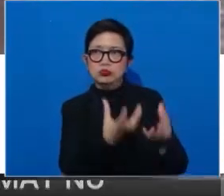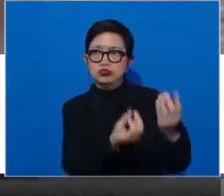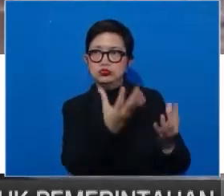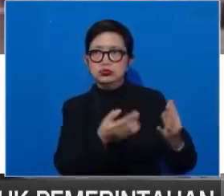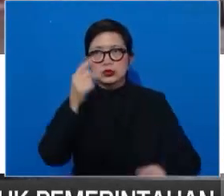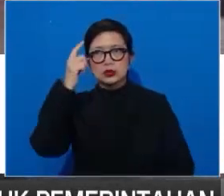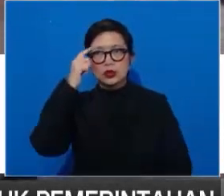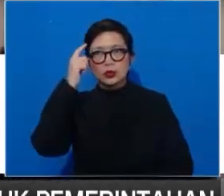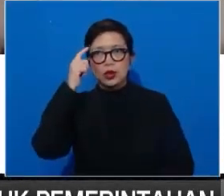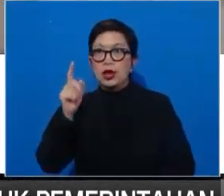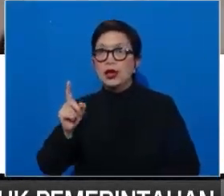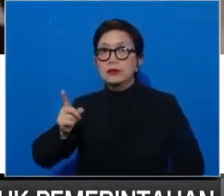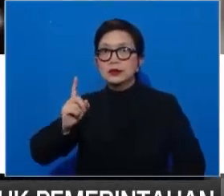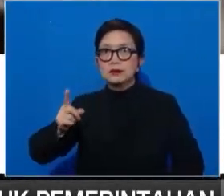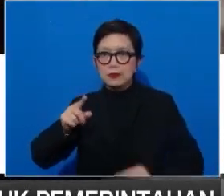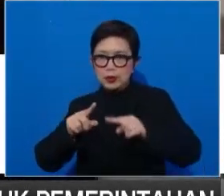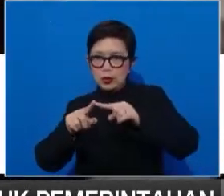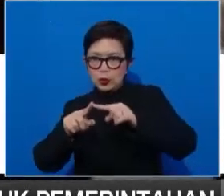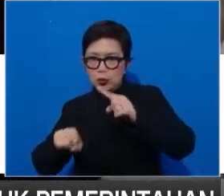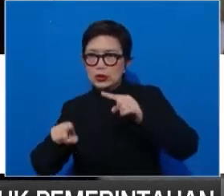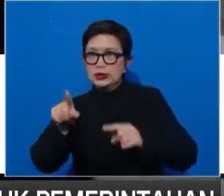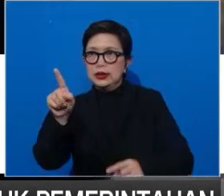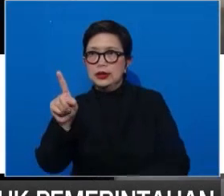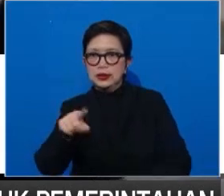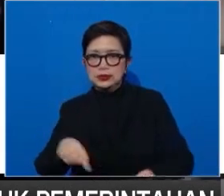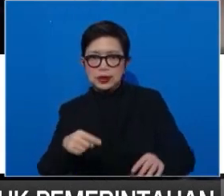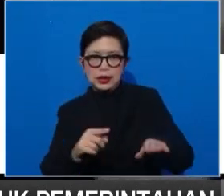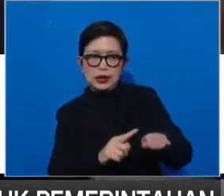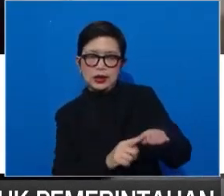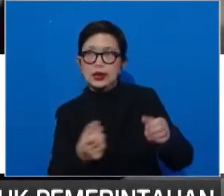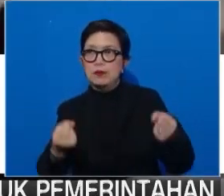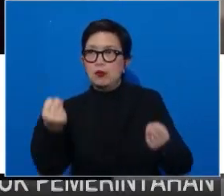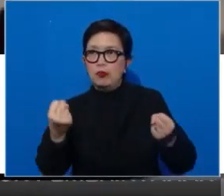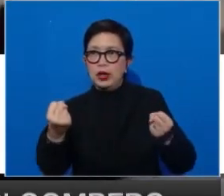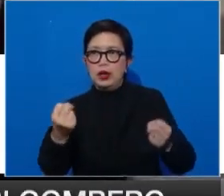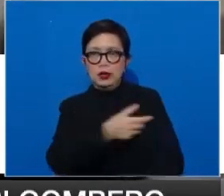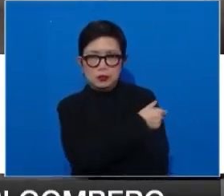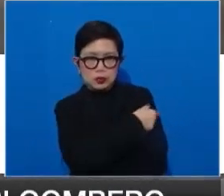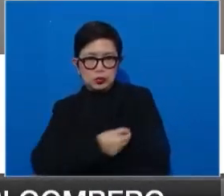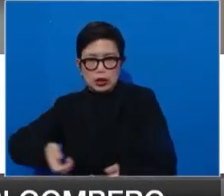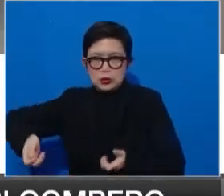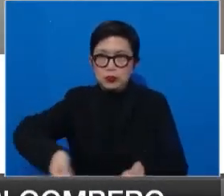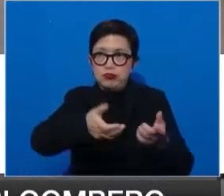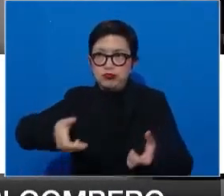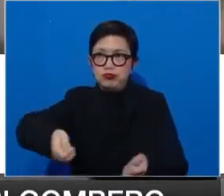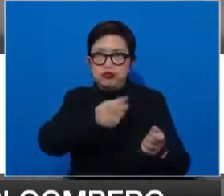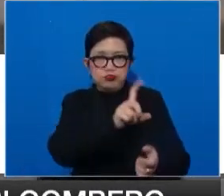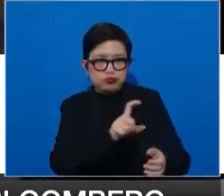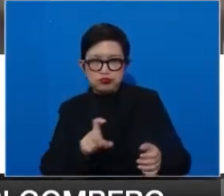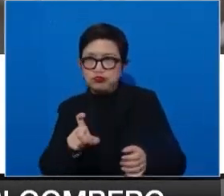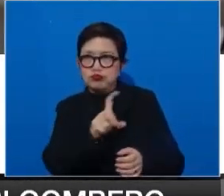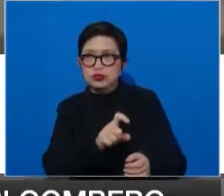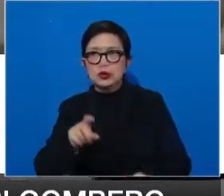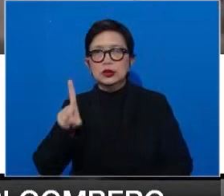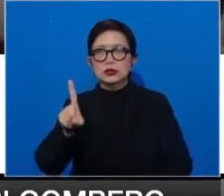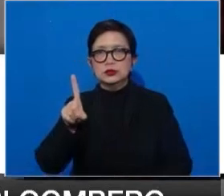dipicu korsleting. Petugas SPBU dengan cepat memadamkan api sehingga api tidak merambat. Dalam peristiwa ini satu orang